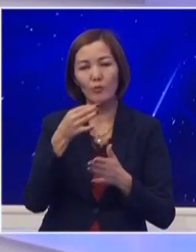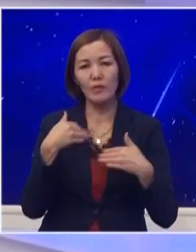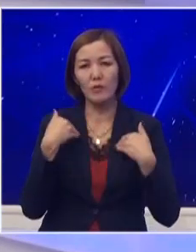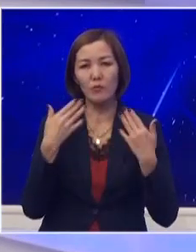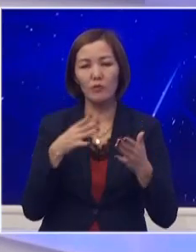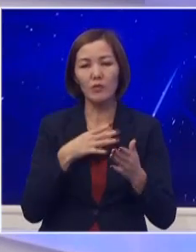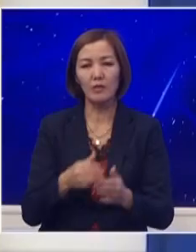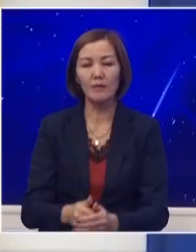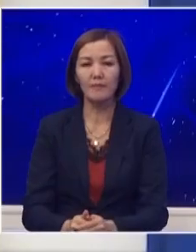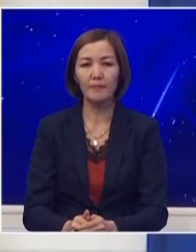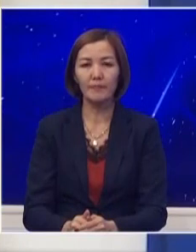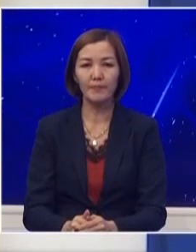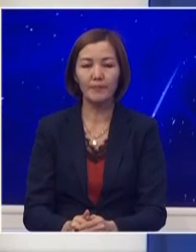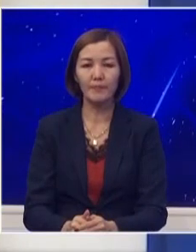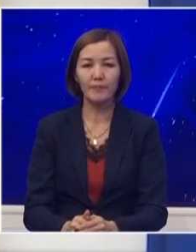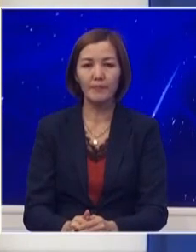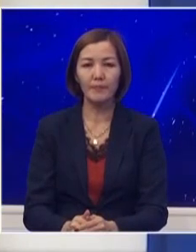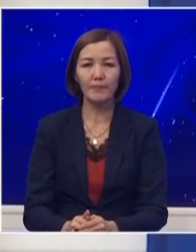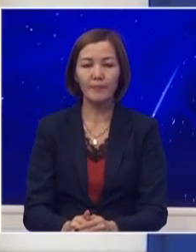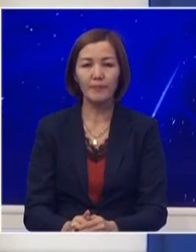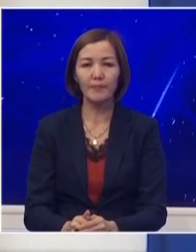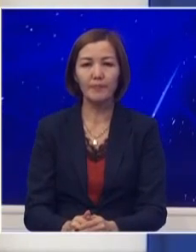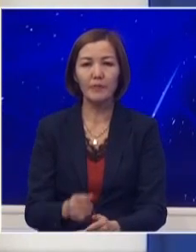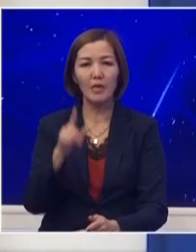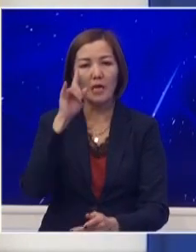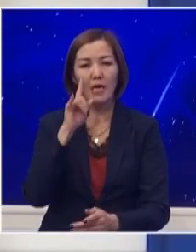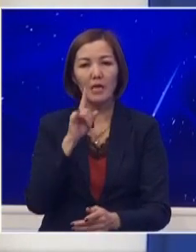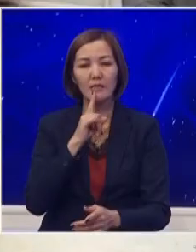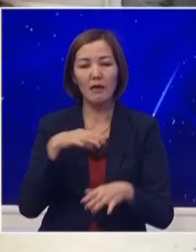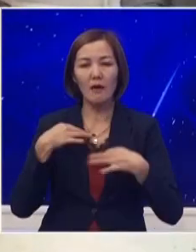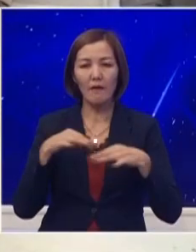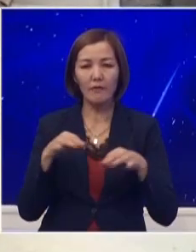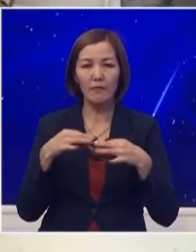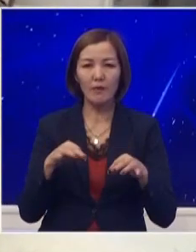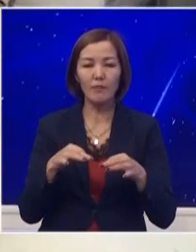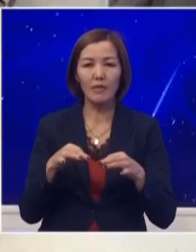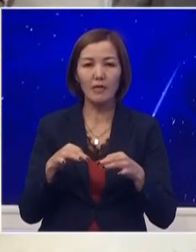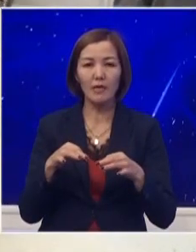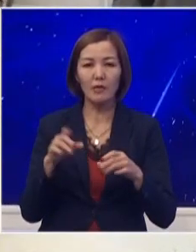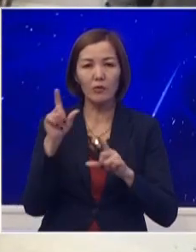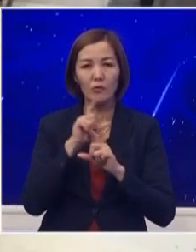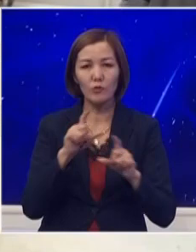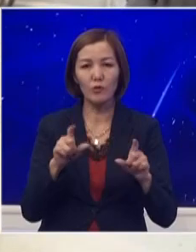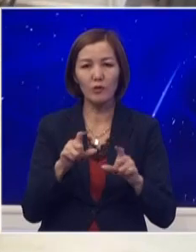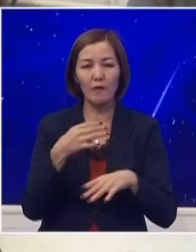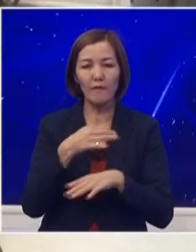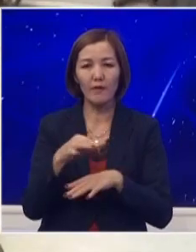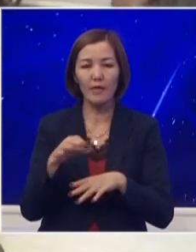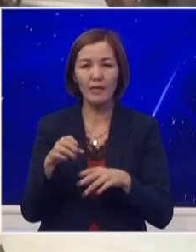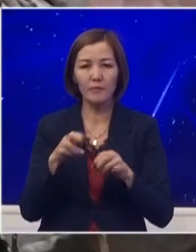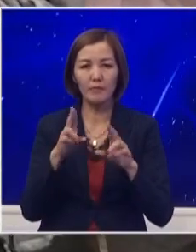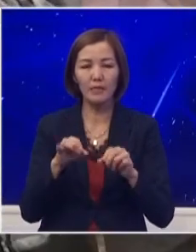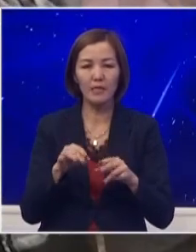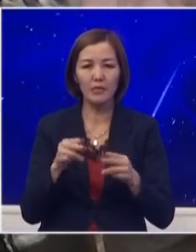көрсетті. Леонид Кончаров атындағы Қазақ автомобиль жол академиясының студенттері филиал мамандарының жұмысымен танысты.